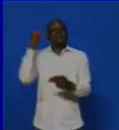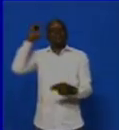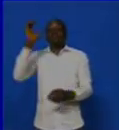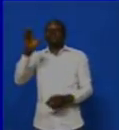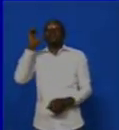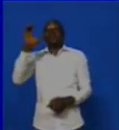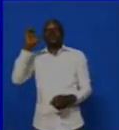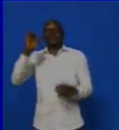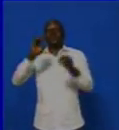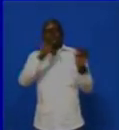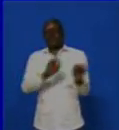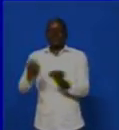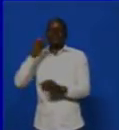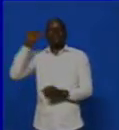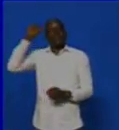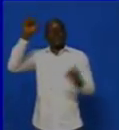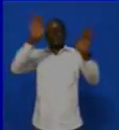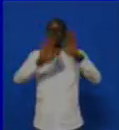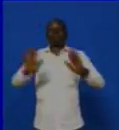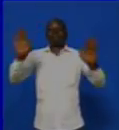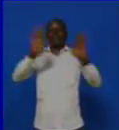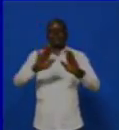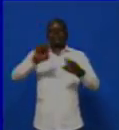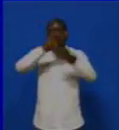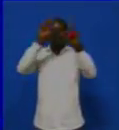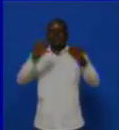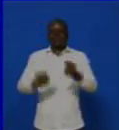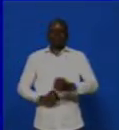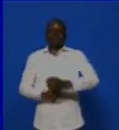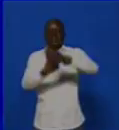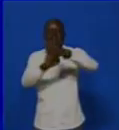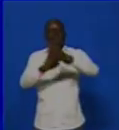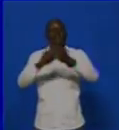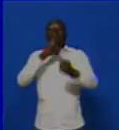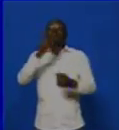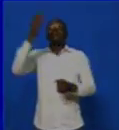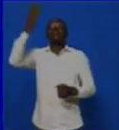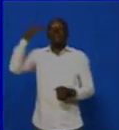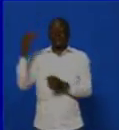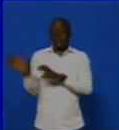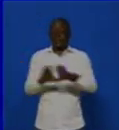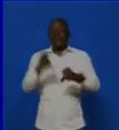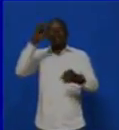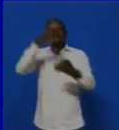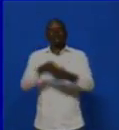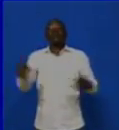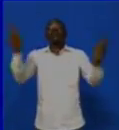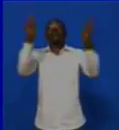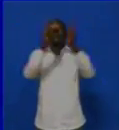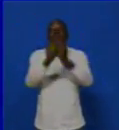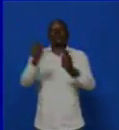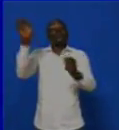presse organisée hier dimanche. Les questions sécuritaires ont été largement abordées au cours de ce rendez-vous avec